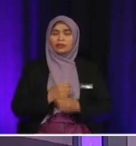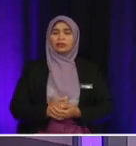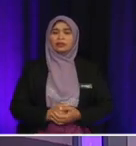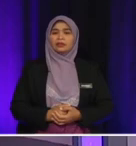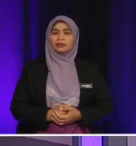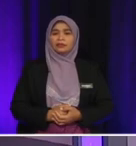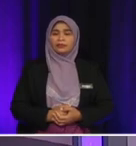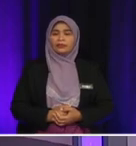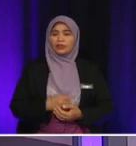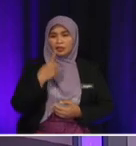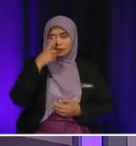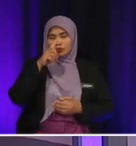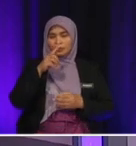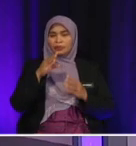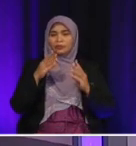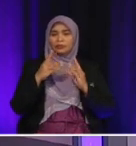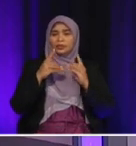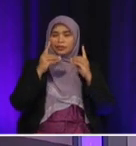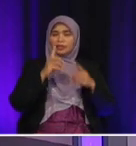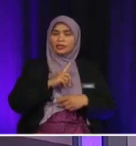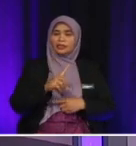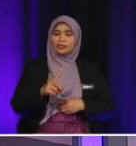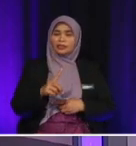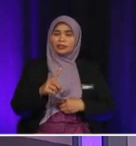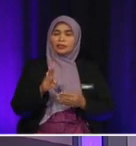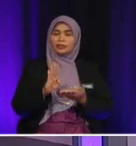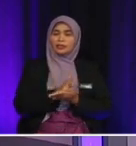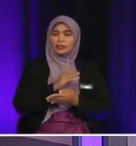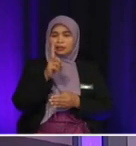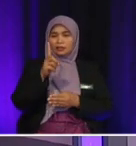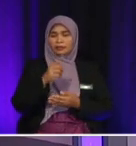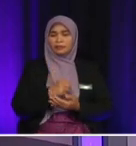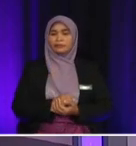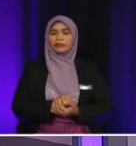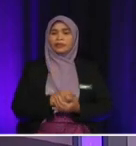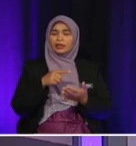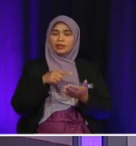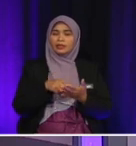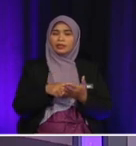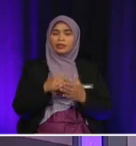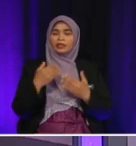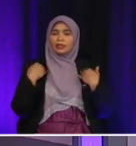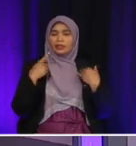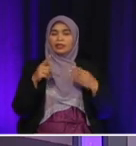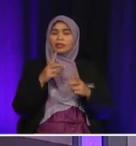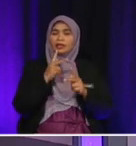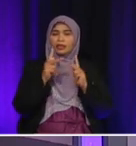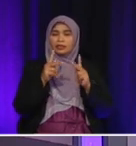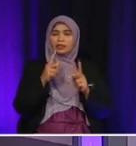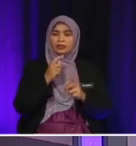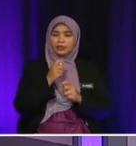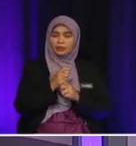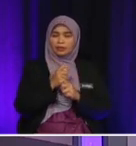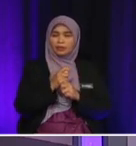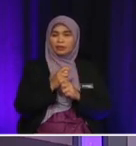untuk mata pelajaran Pendidikan Islam kertas sat ini adalah antara kata tugasnya ya